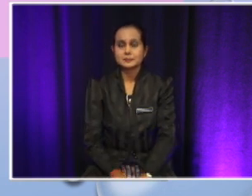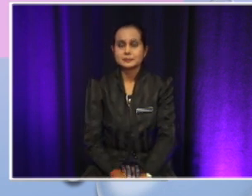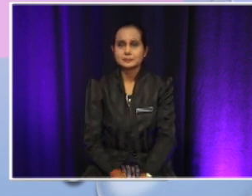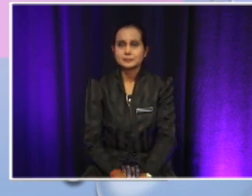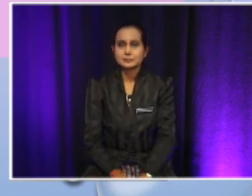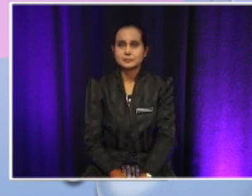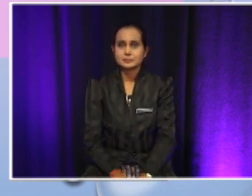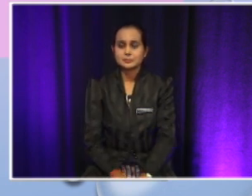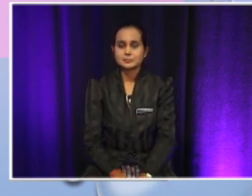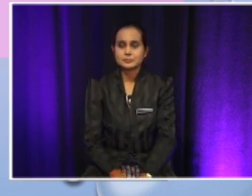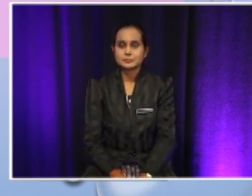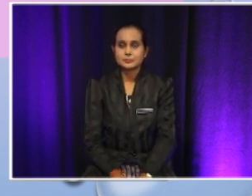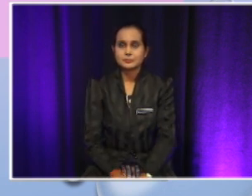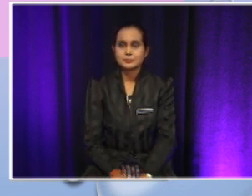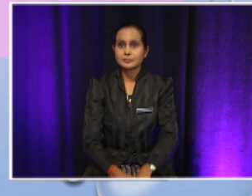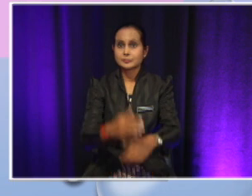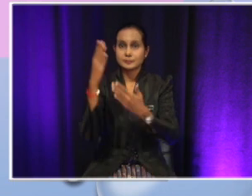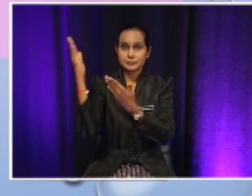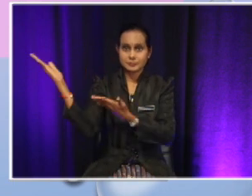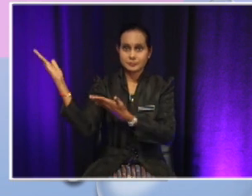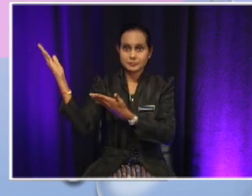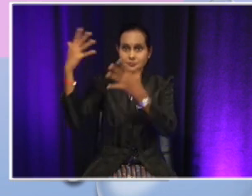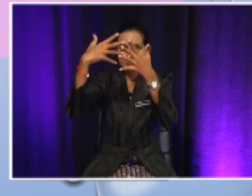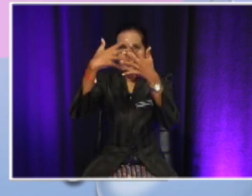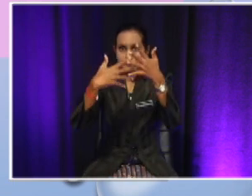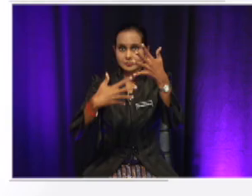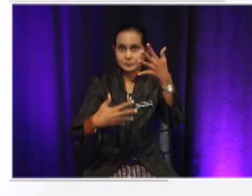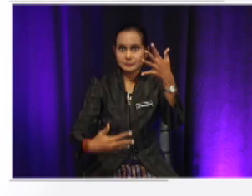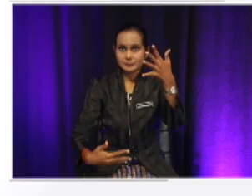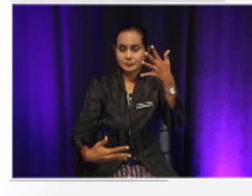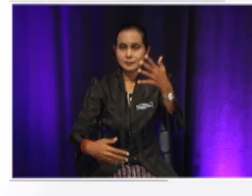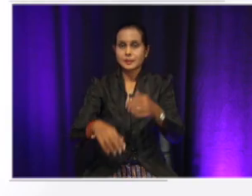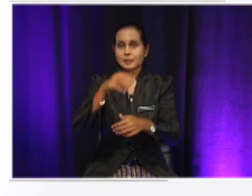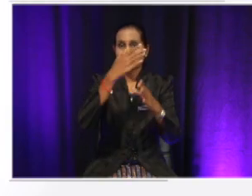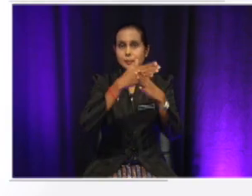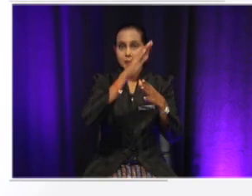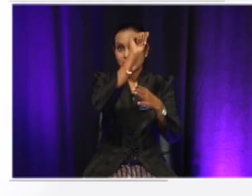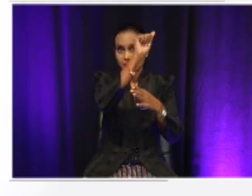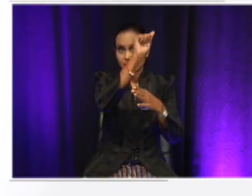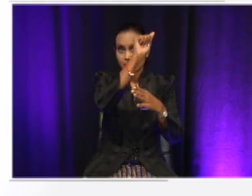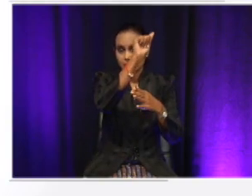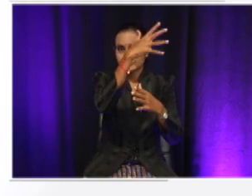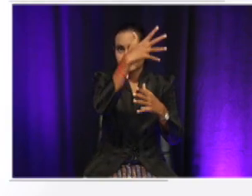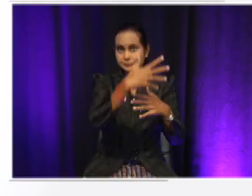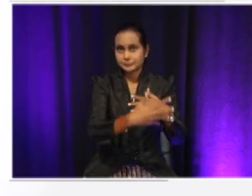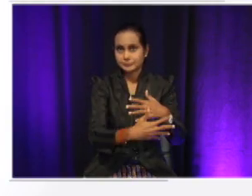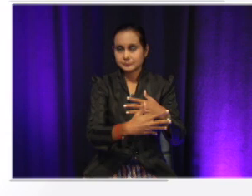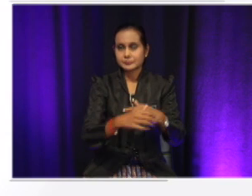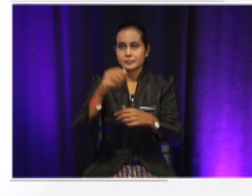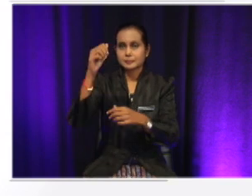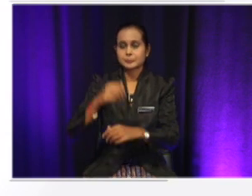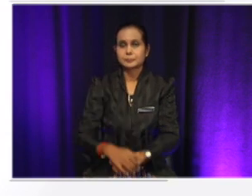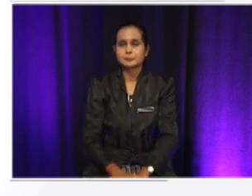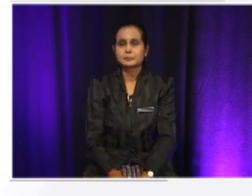adalah konstruk yang terdapat dalam kertas soalan tu. Ini adalah bahagian A yang mana kita ada